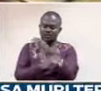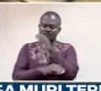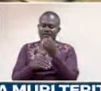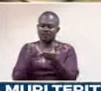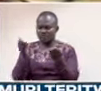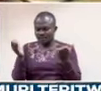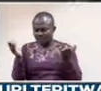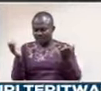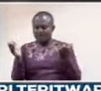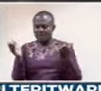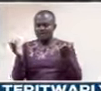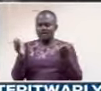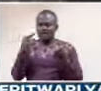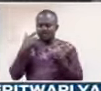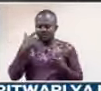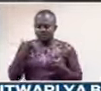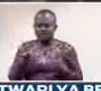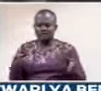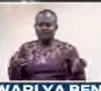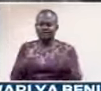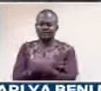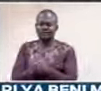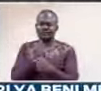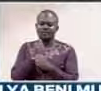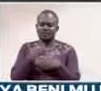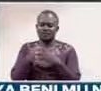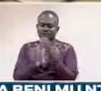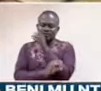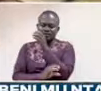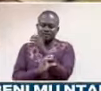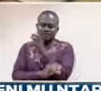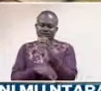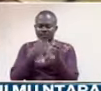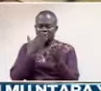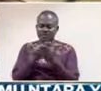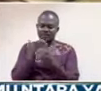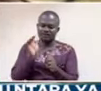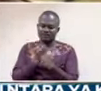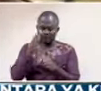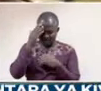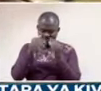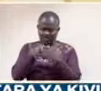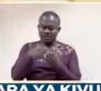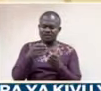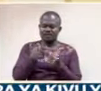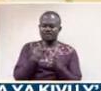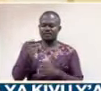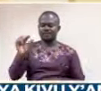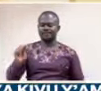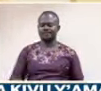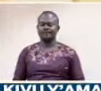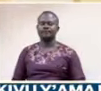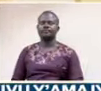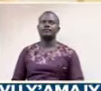kuba zabona ubushobozi bwo kubikorera mu gihugu. Byaba ari byiza kuko byaba bihendutse. Ikintu cyakorwa